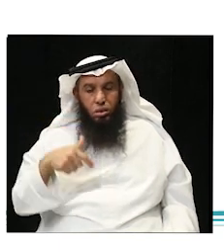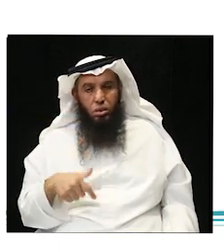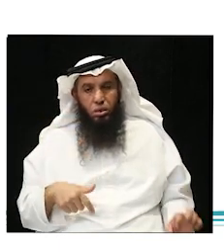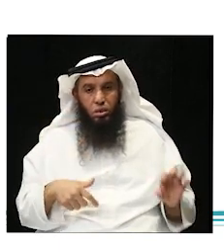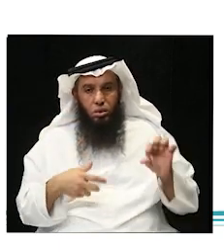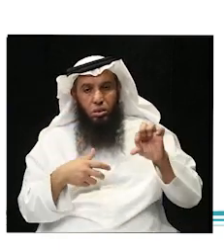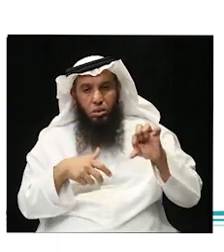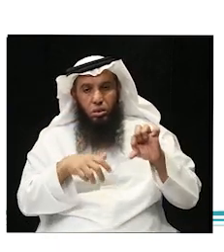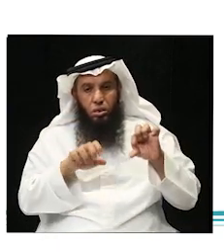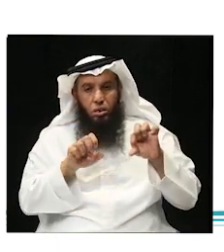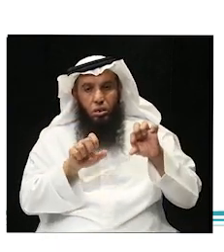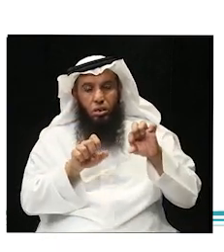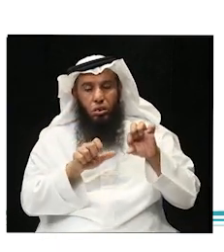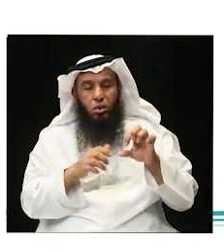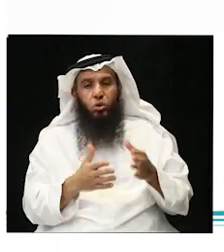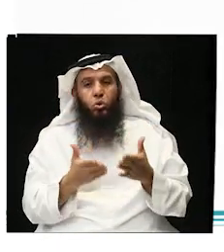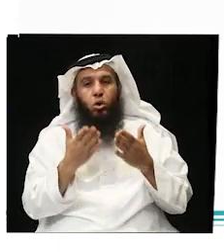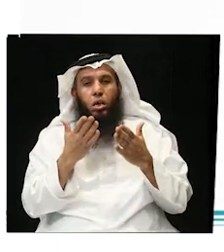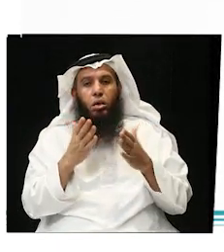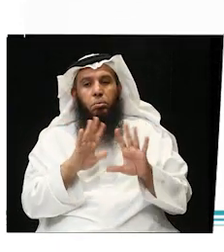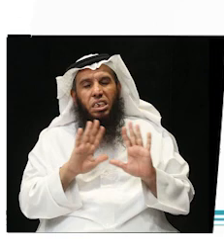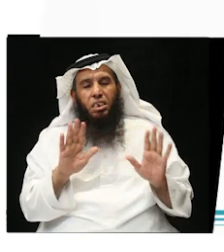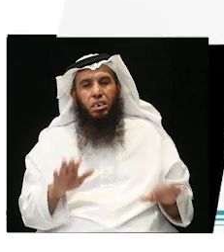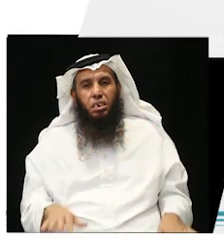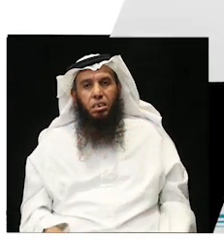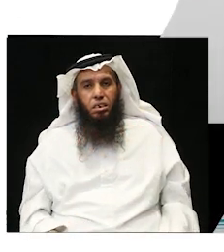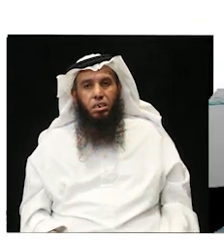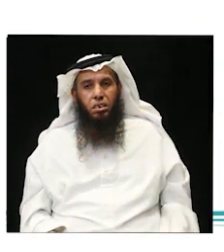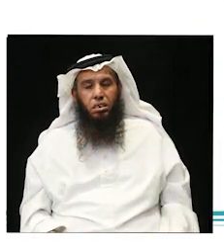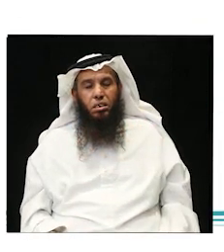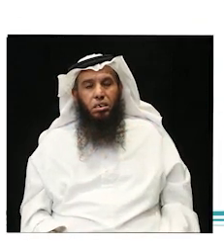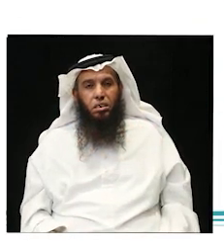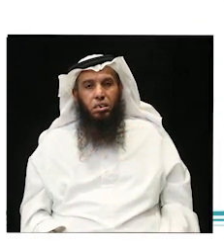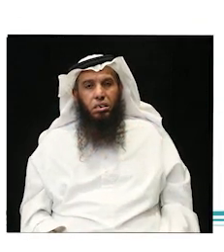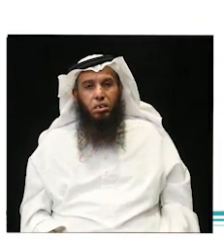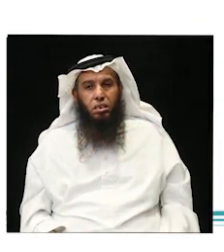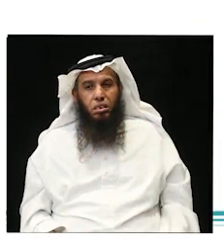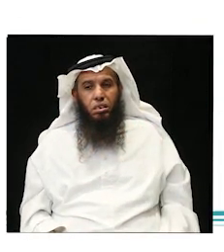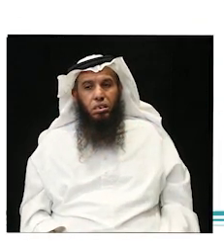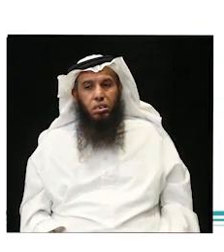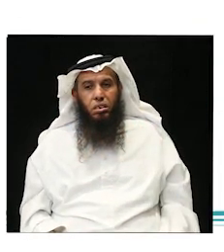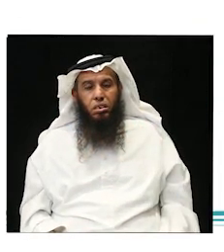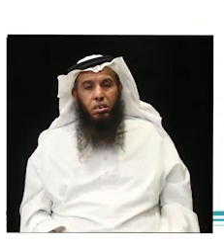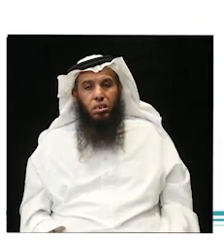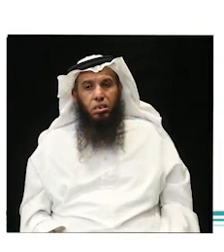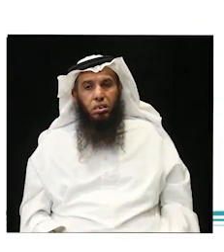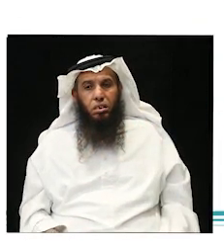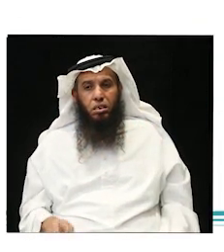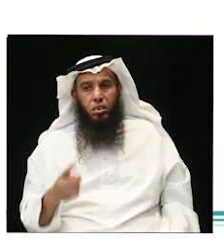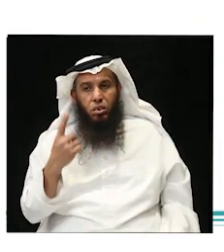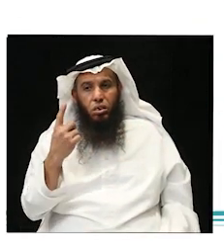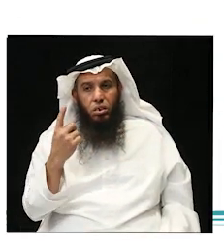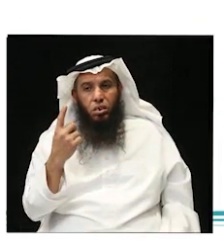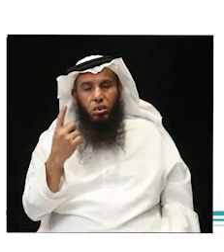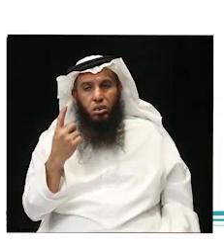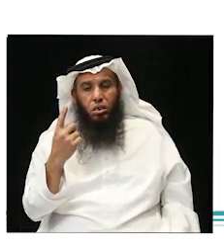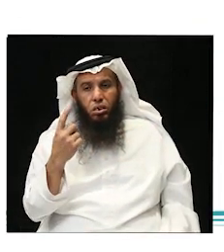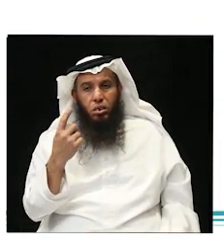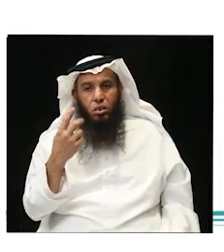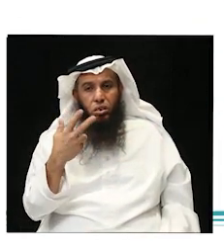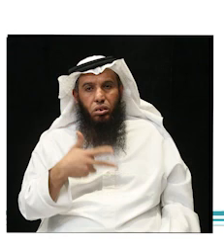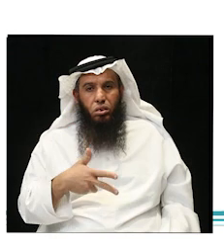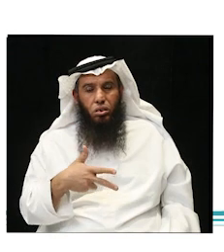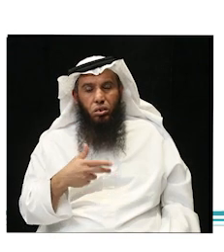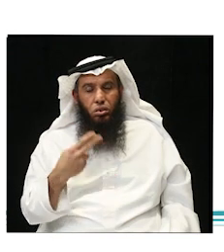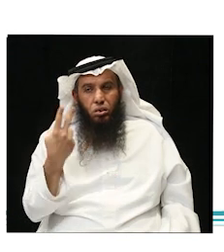سبحانه وتعالى، لجوء العبد إلى الله سبحانه وتعالى، هذه هي لجوء العبد إلى